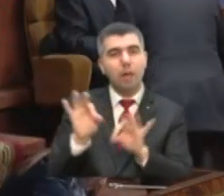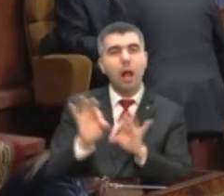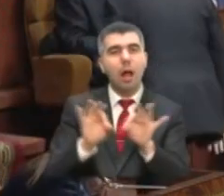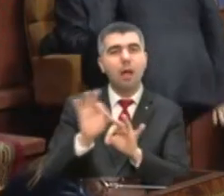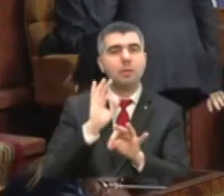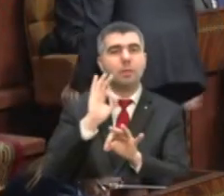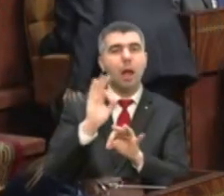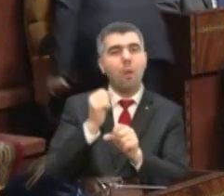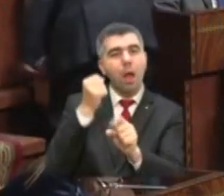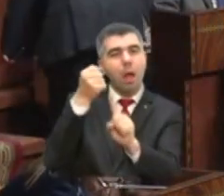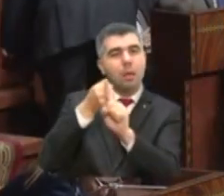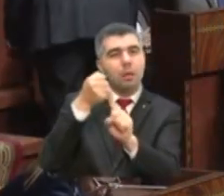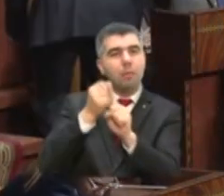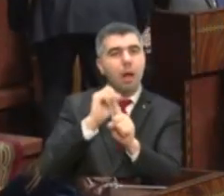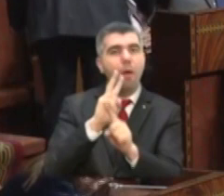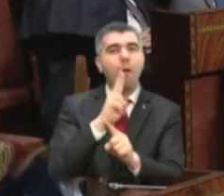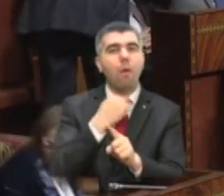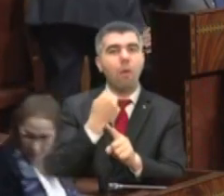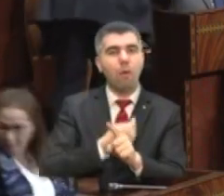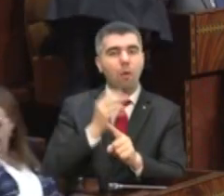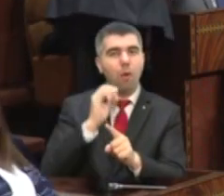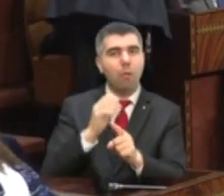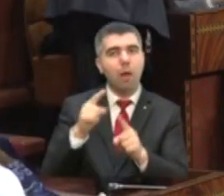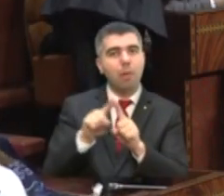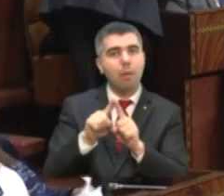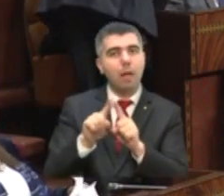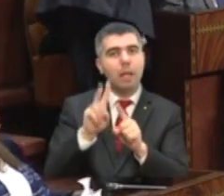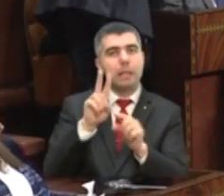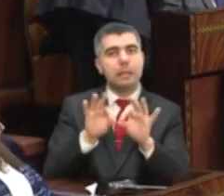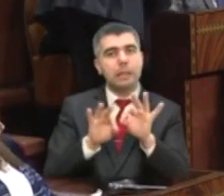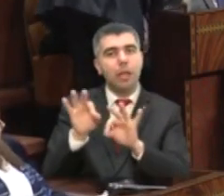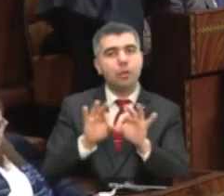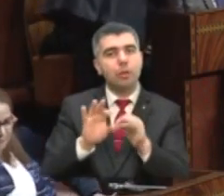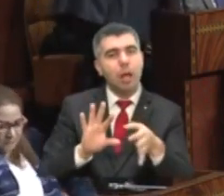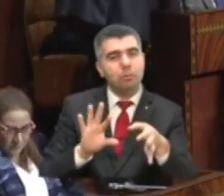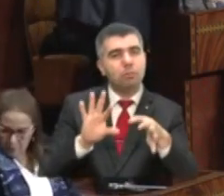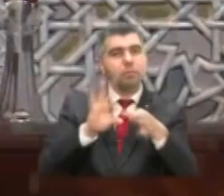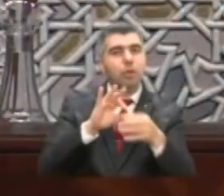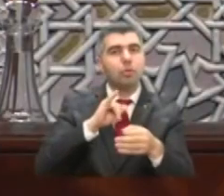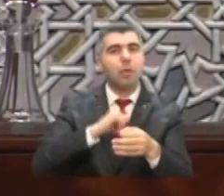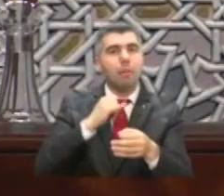بها حكومتكم من أجل تنزيل وتفعيل الاستراتيجية الوطنية المندمجة للشباب. شكرا.